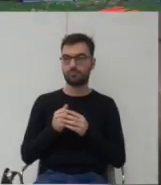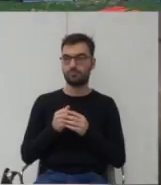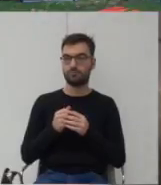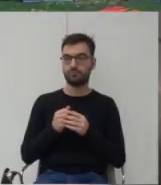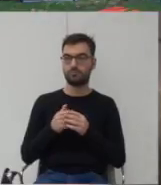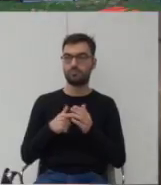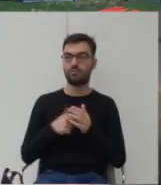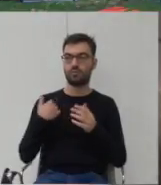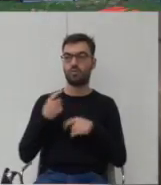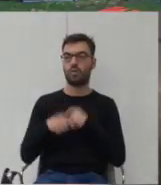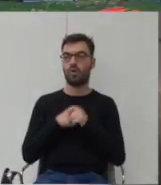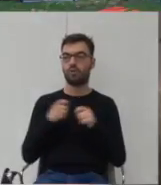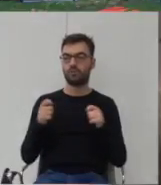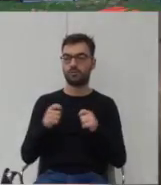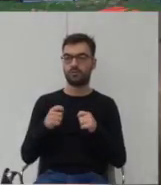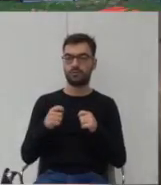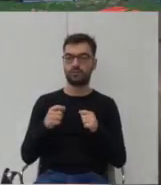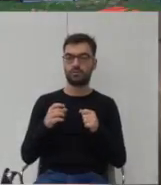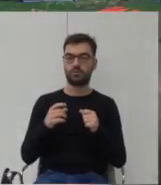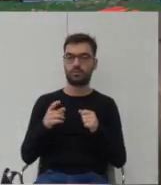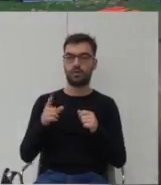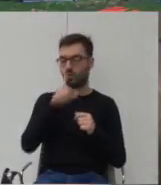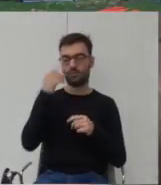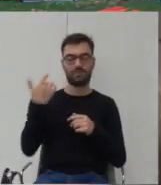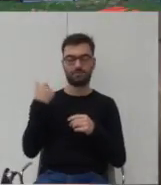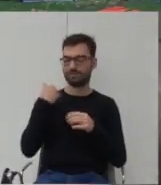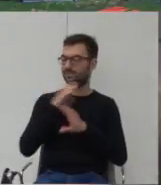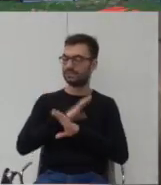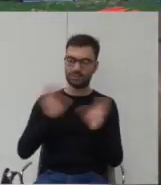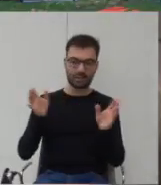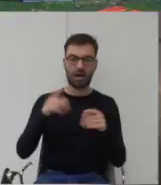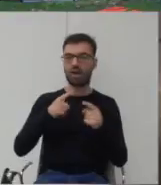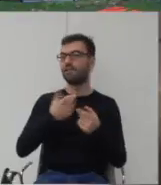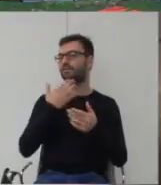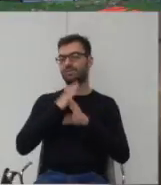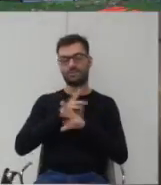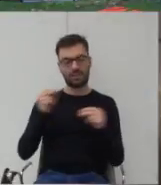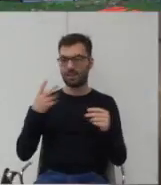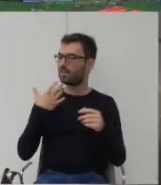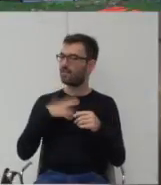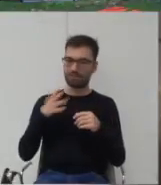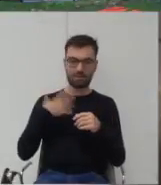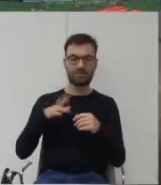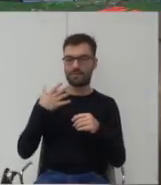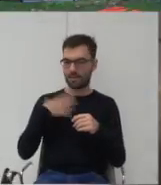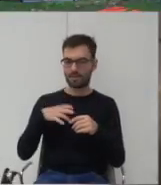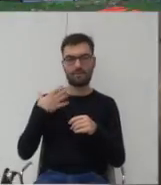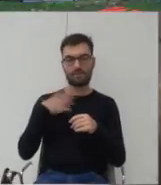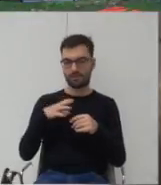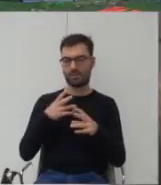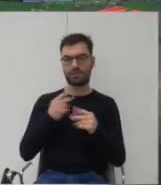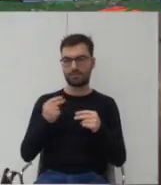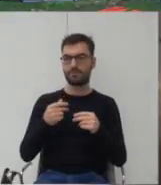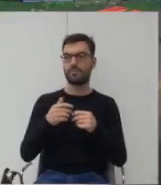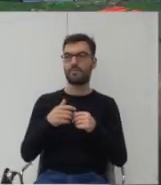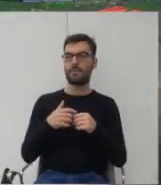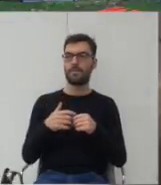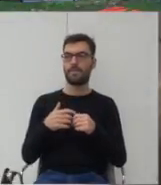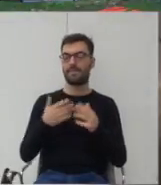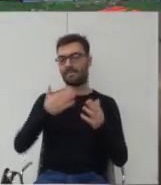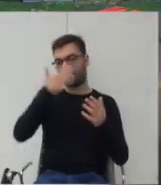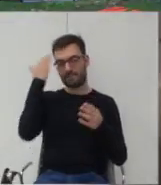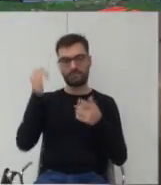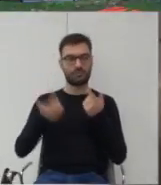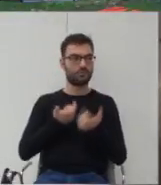to było takie rozwiązanie, które było odradzane nam przez wszystkie organizacje, z którymi się kontaktowaliśmy. Także, że właściwie nie